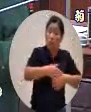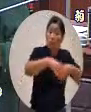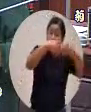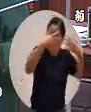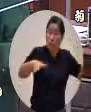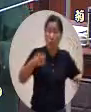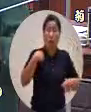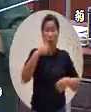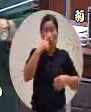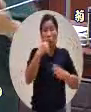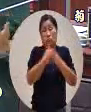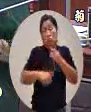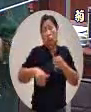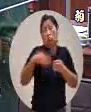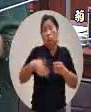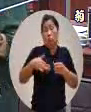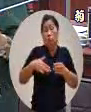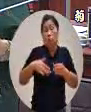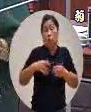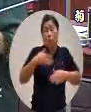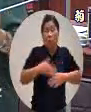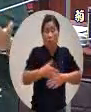所以在這過程可以